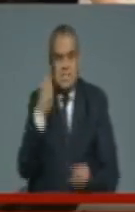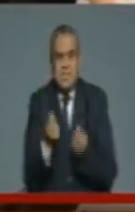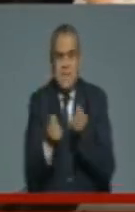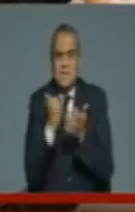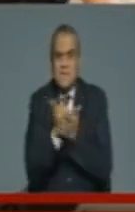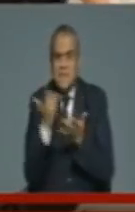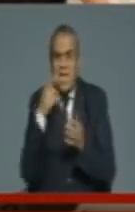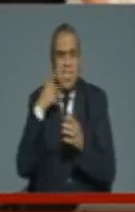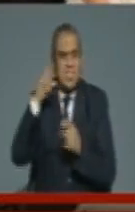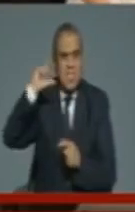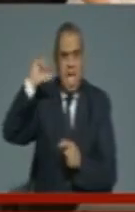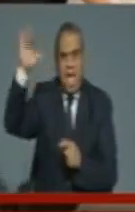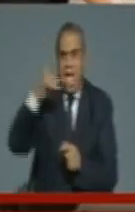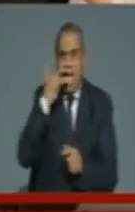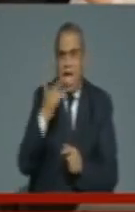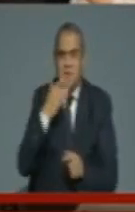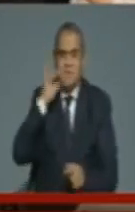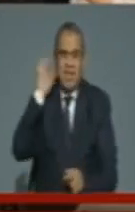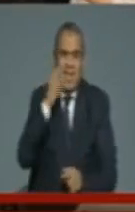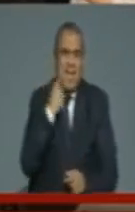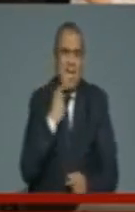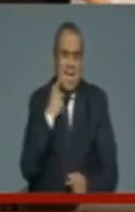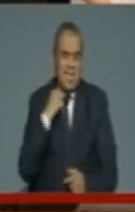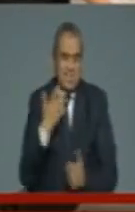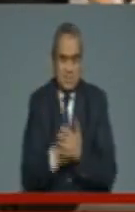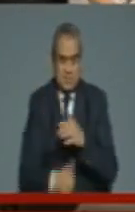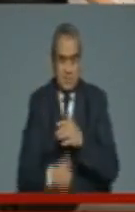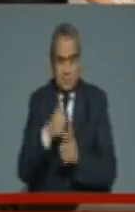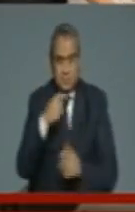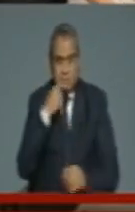طب إحنا يا دكتور مصطفى لازم ناخد